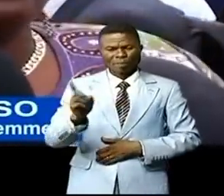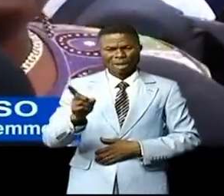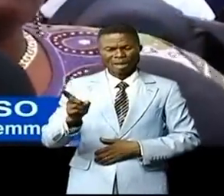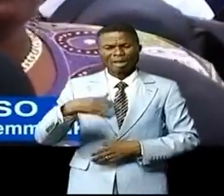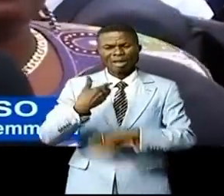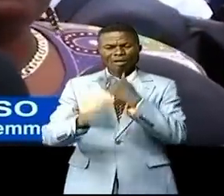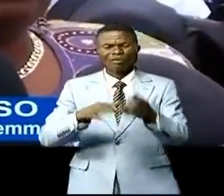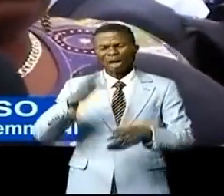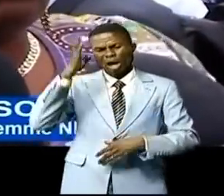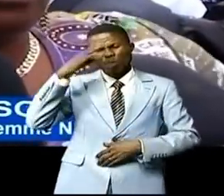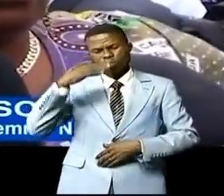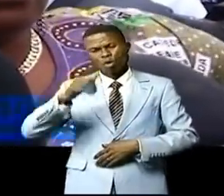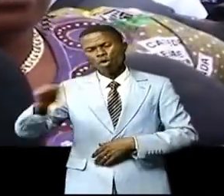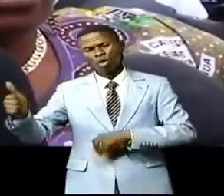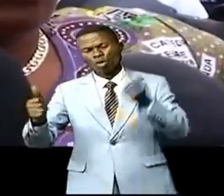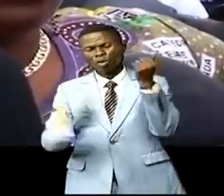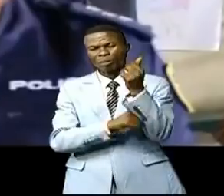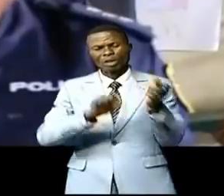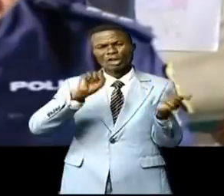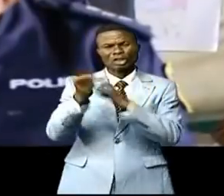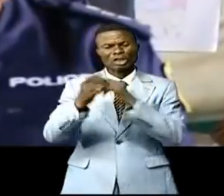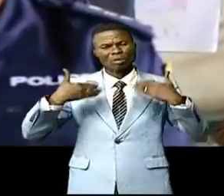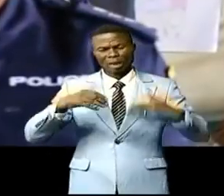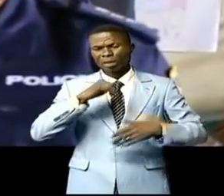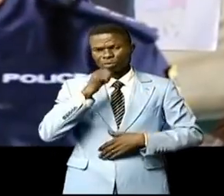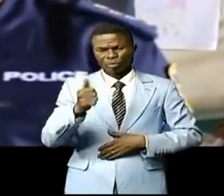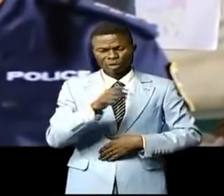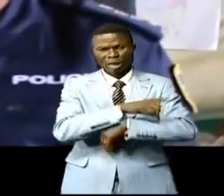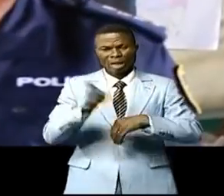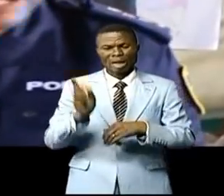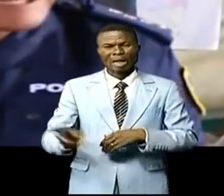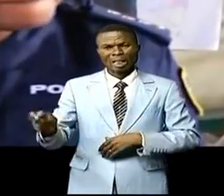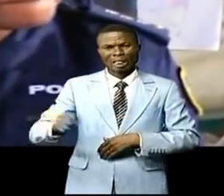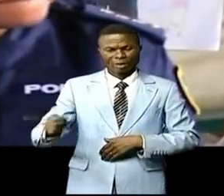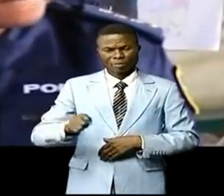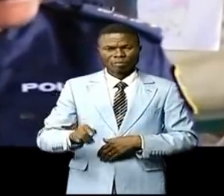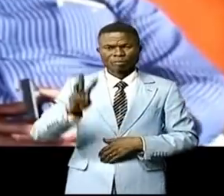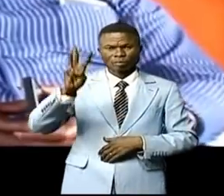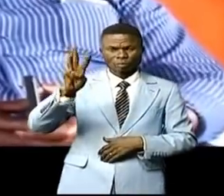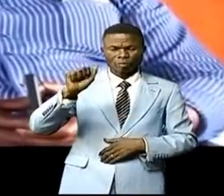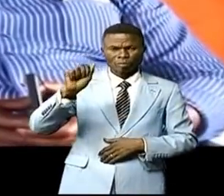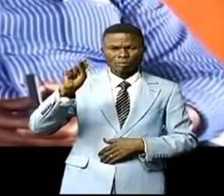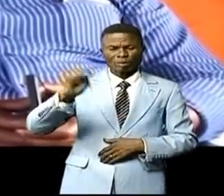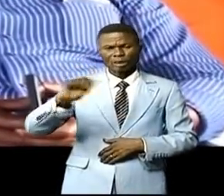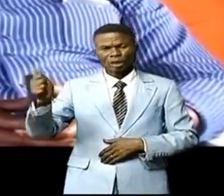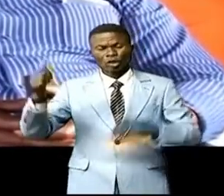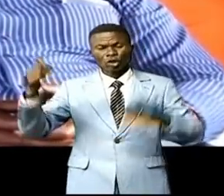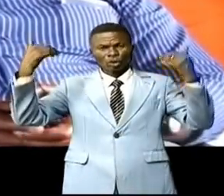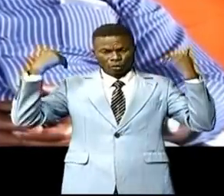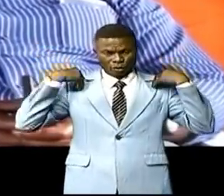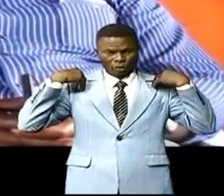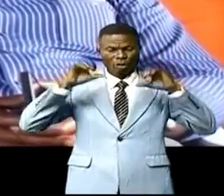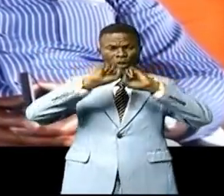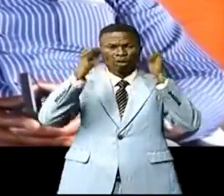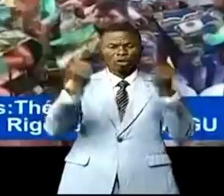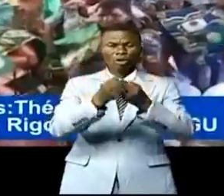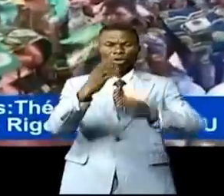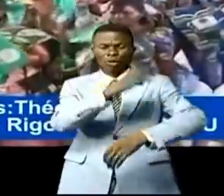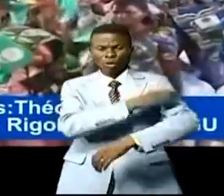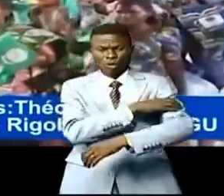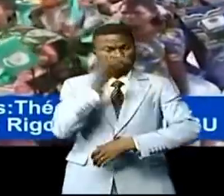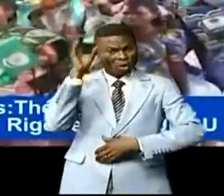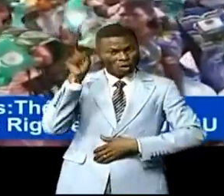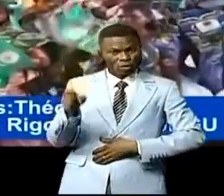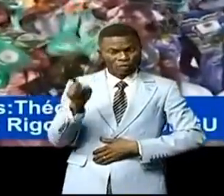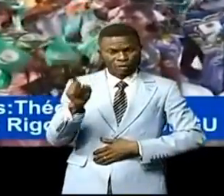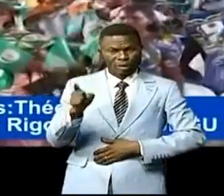faire arriver à des changements climatiques? Administrateurs policiers du territoire de Wanyiragongo et d'autres animateurs de la société civile locale